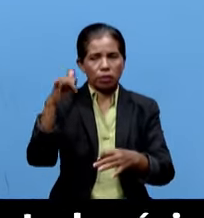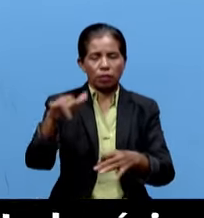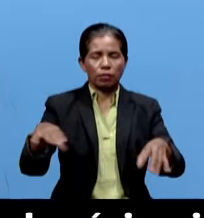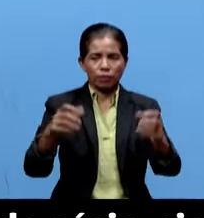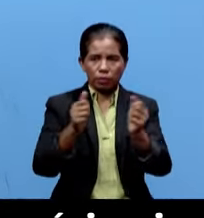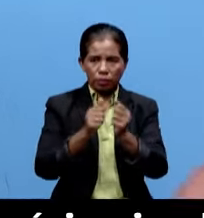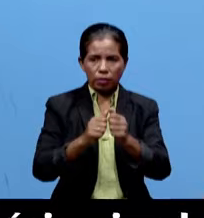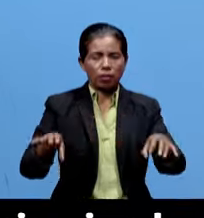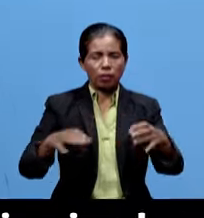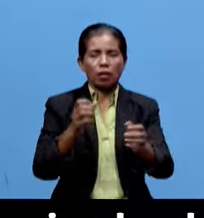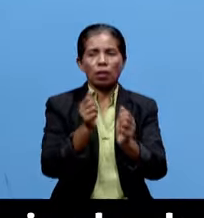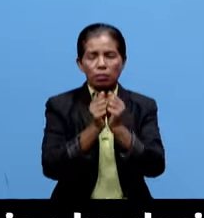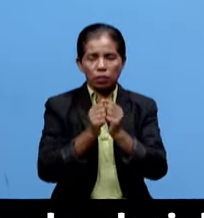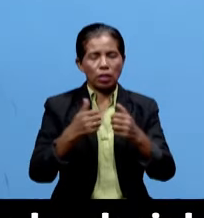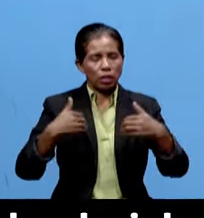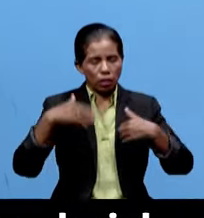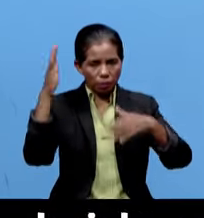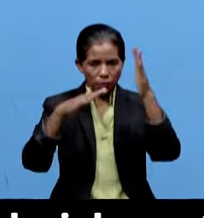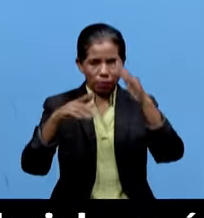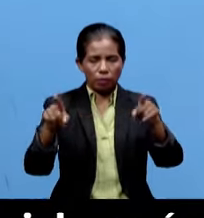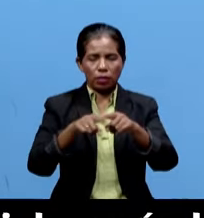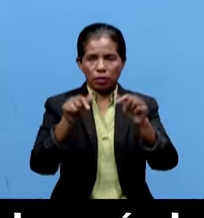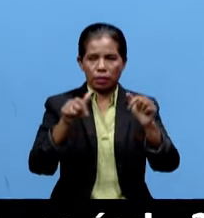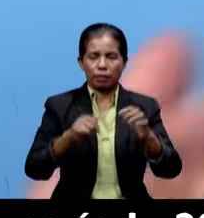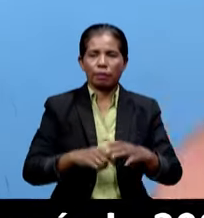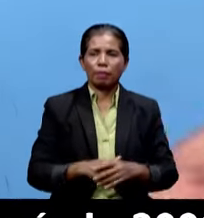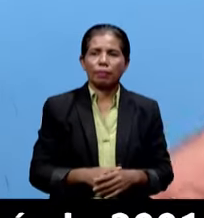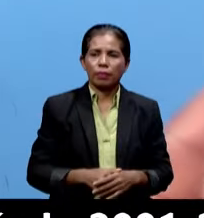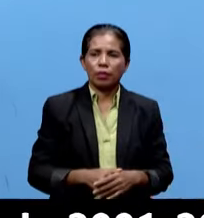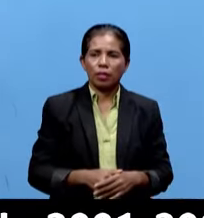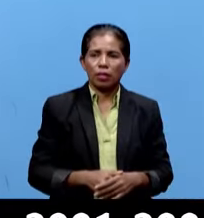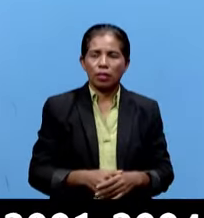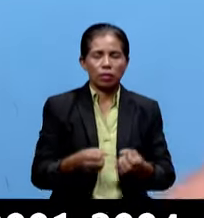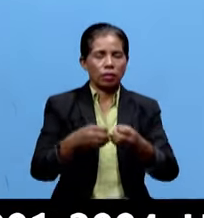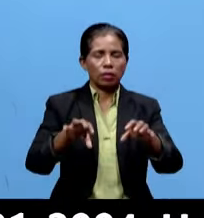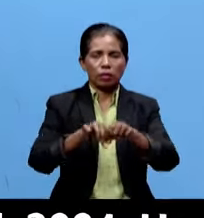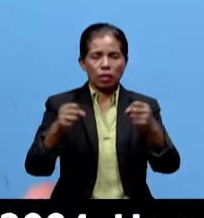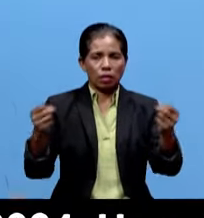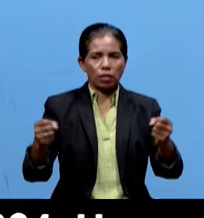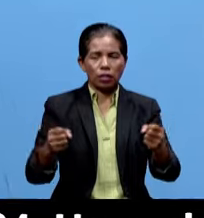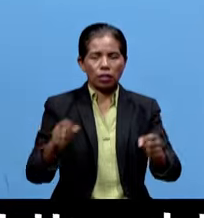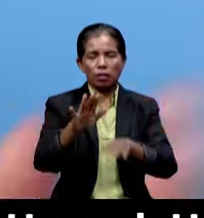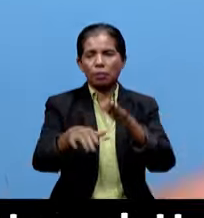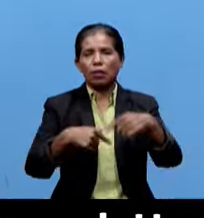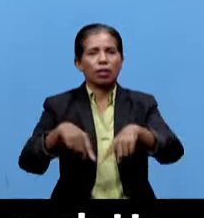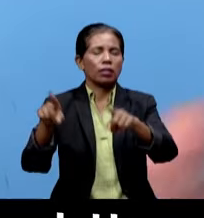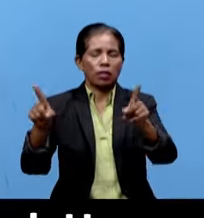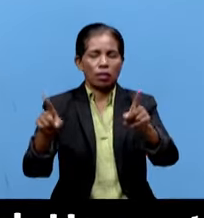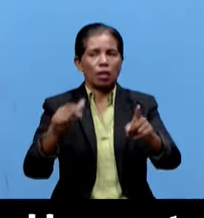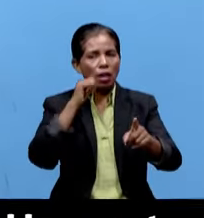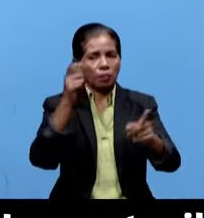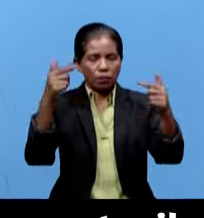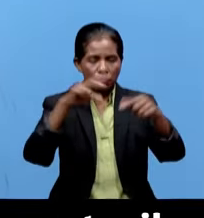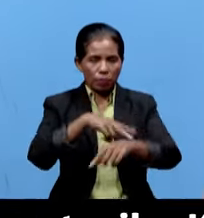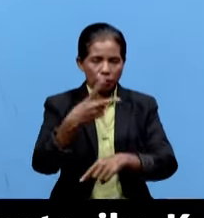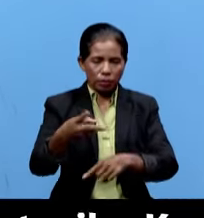mutu bele subiso mutu ke sira iya kautes iya botul mane. Ori lah. Ogor sira subut iya subut itu an sira laut iya. Apa sini buat